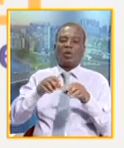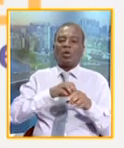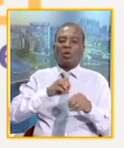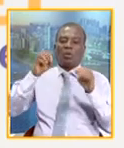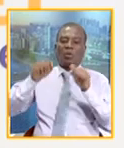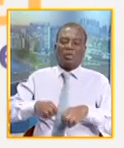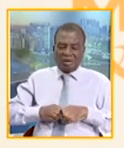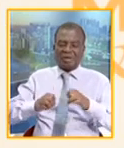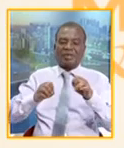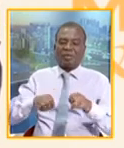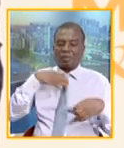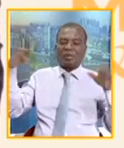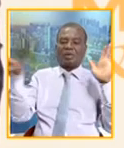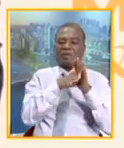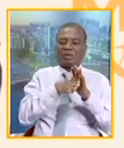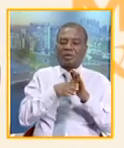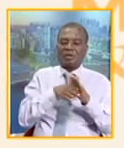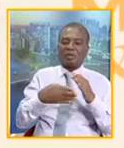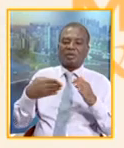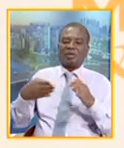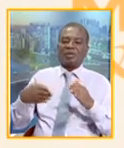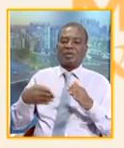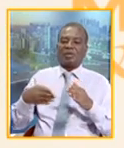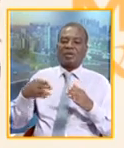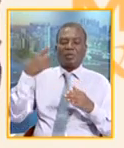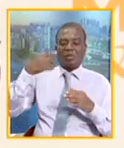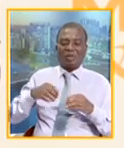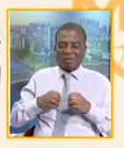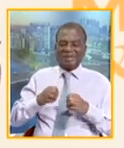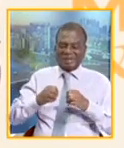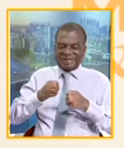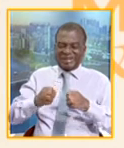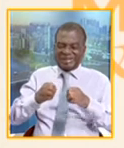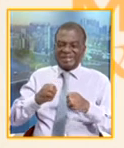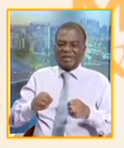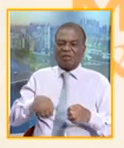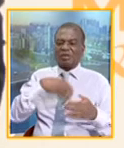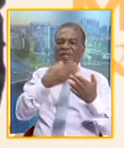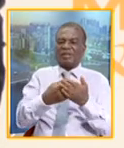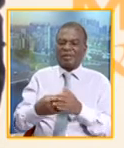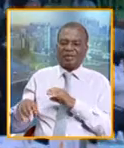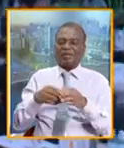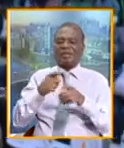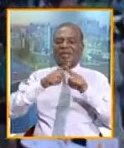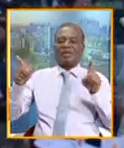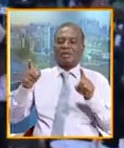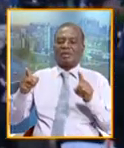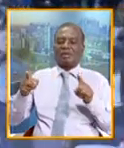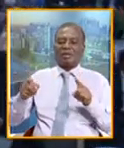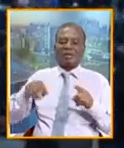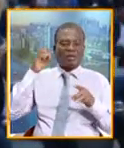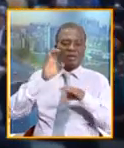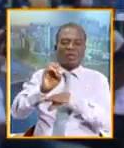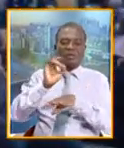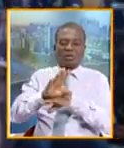de vous empêcher d'évoluer, mais à force de persévérer, vous arrivez à faire la différence. Des conseils